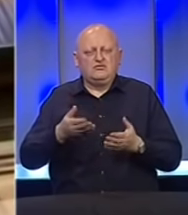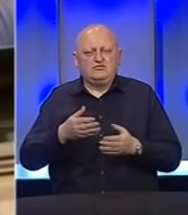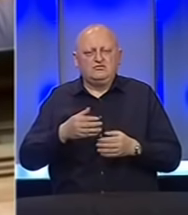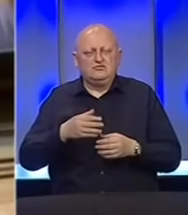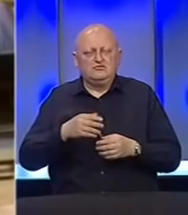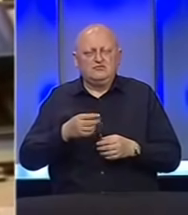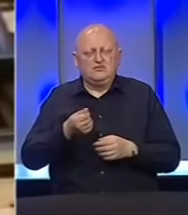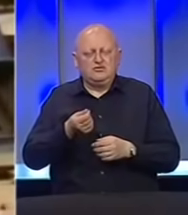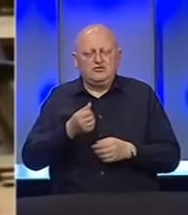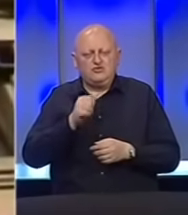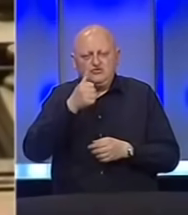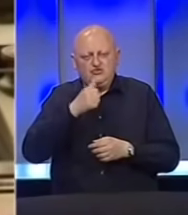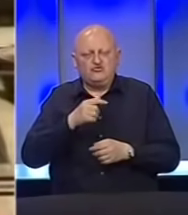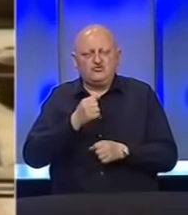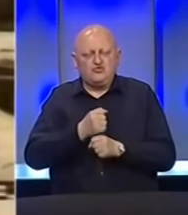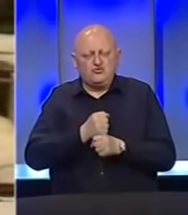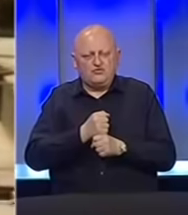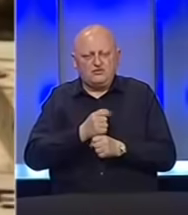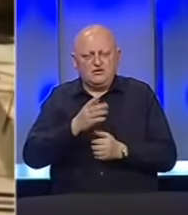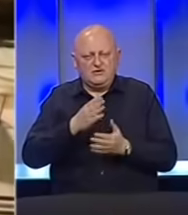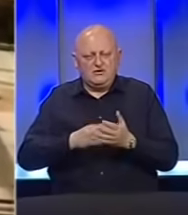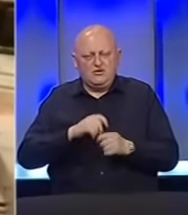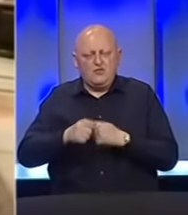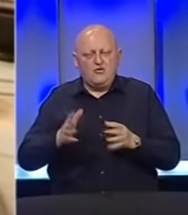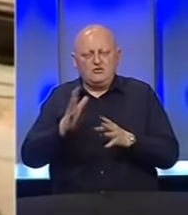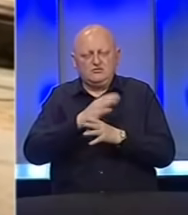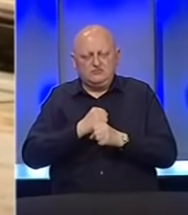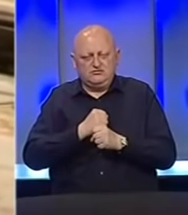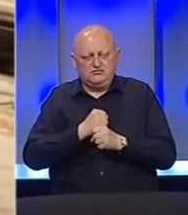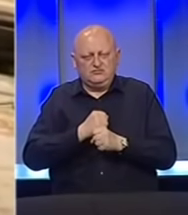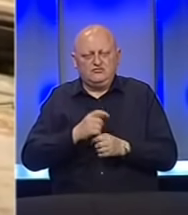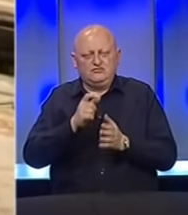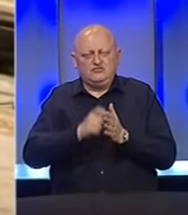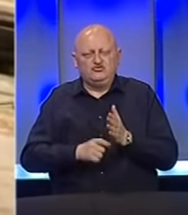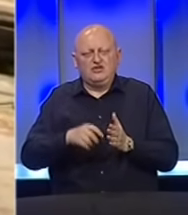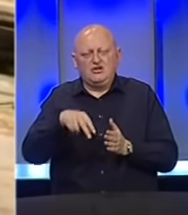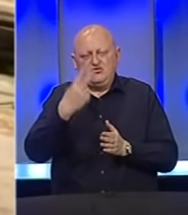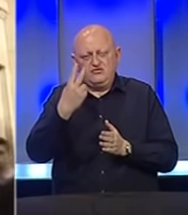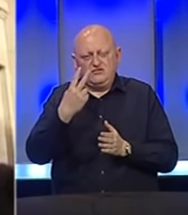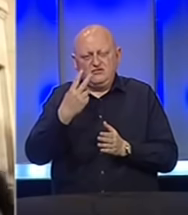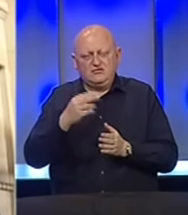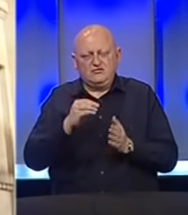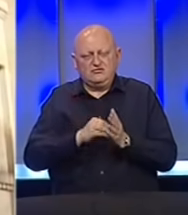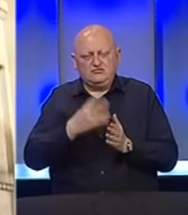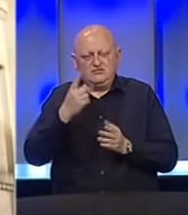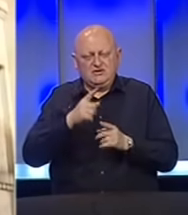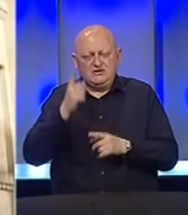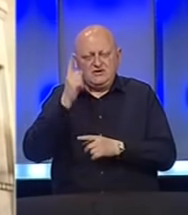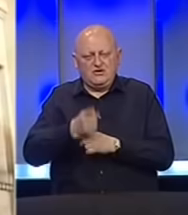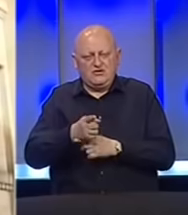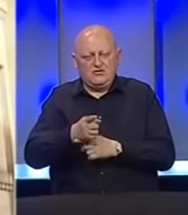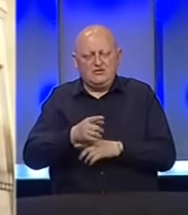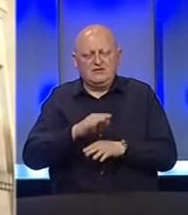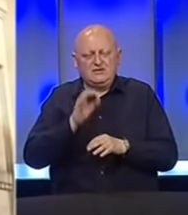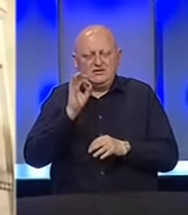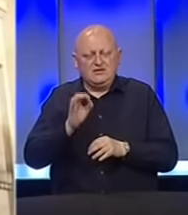promisorne note, što je i učinjeno i taj dio posla je završen. Međutim, u članu 2 i stav 2 iste odluke stoji